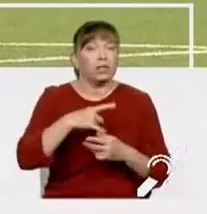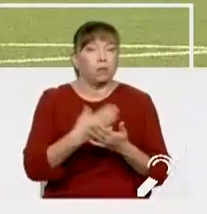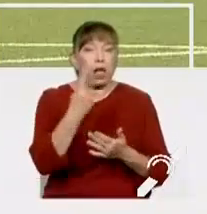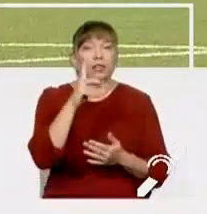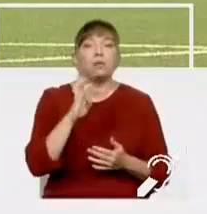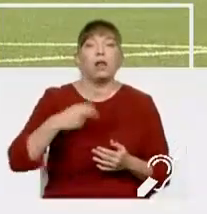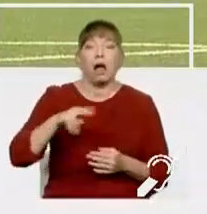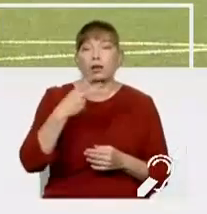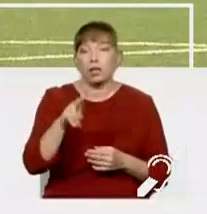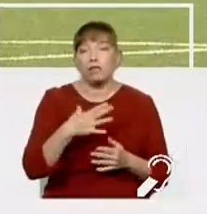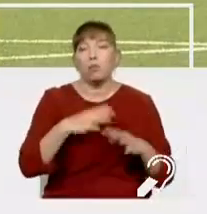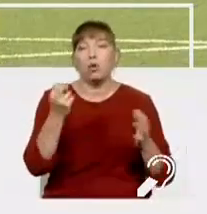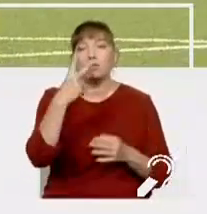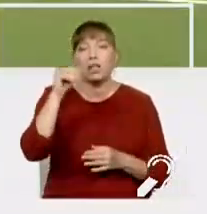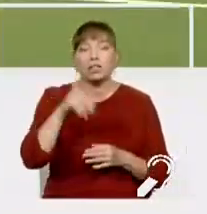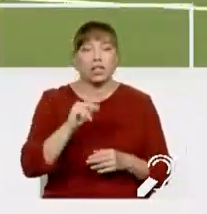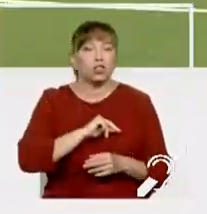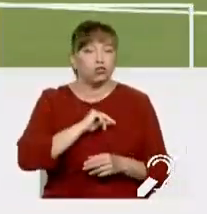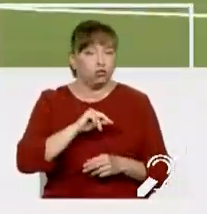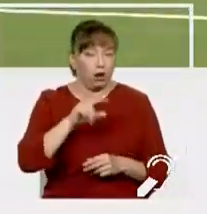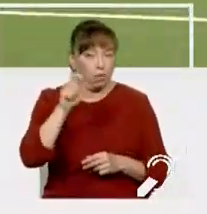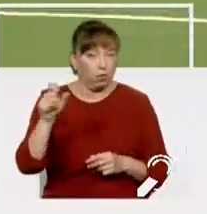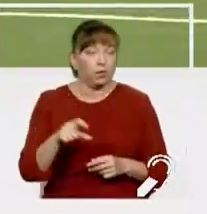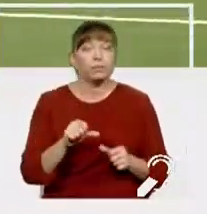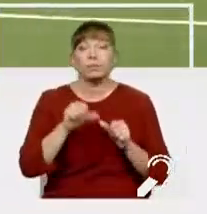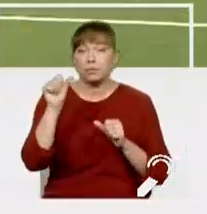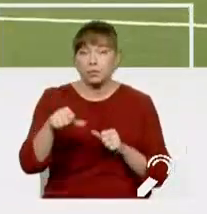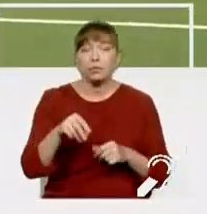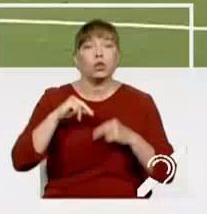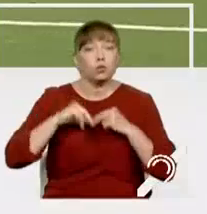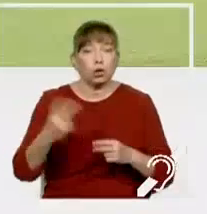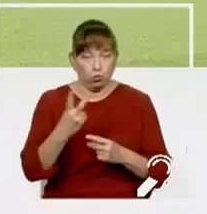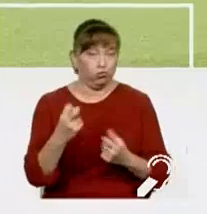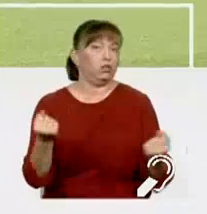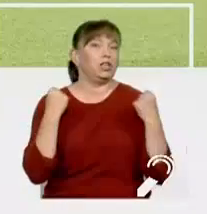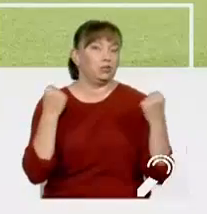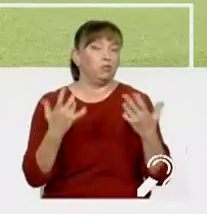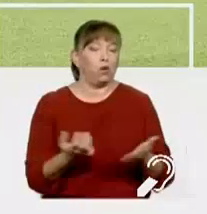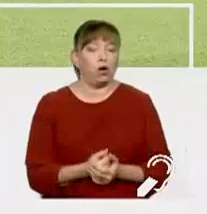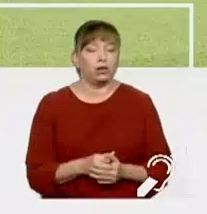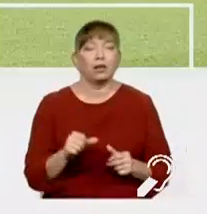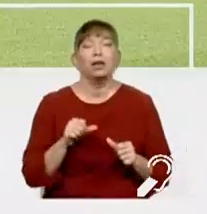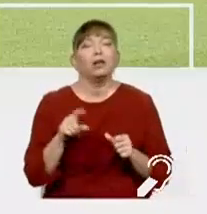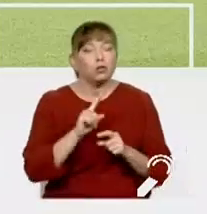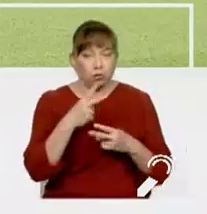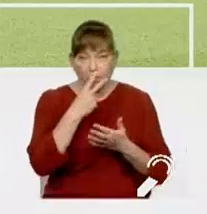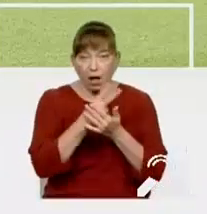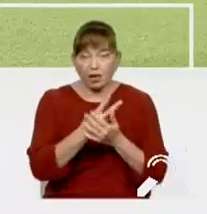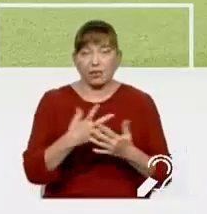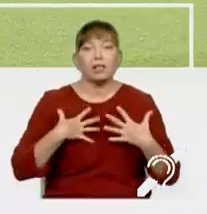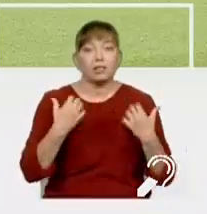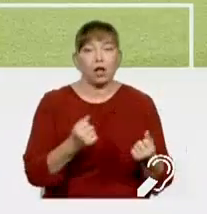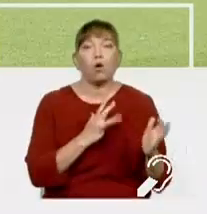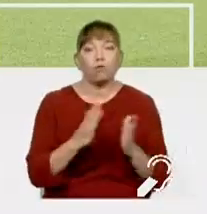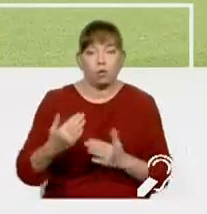miliard de euro și peste 12.000 de angajați. Dar pe lângă munca în afacere, e nevoie și de sport. De departe de a promova un mod de viață sănătos,